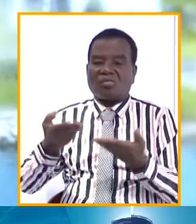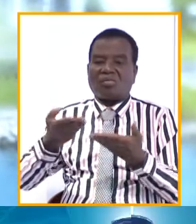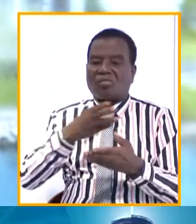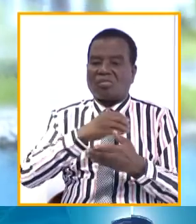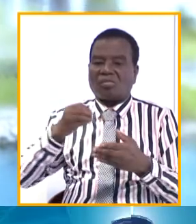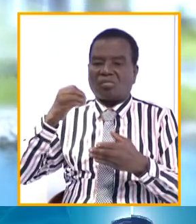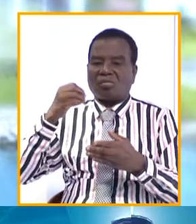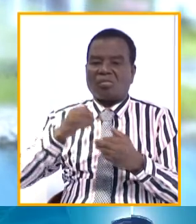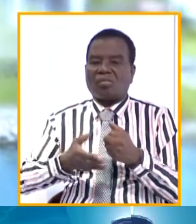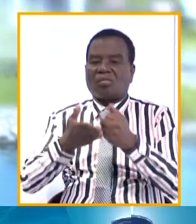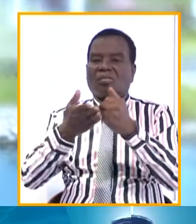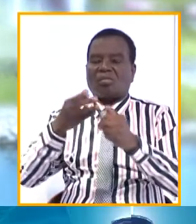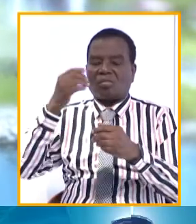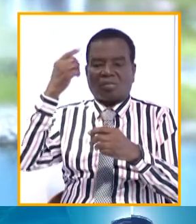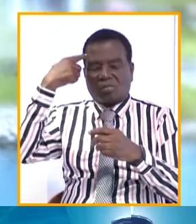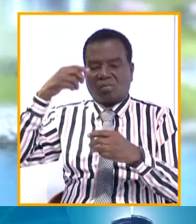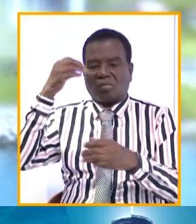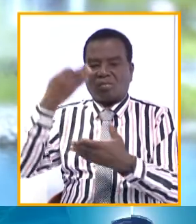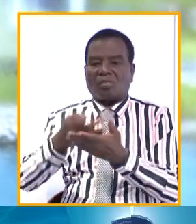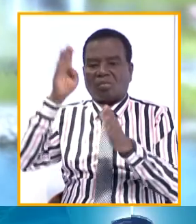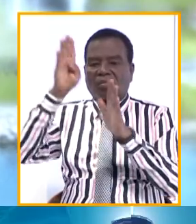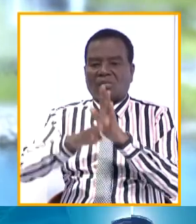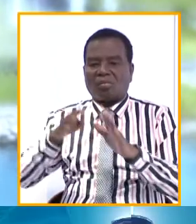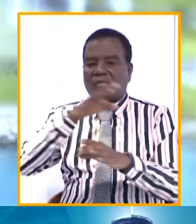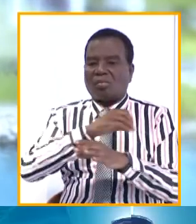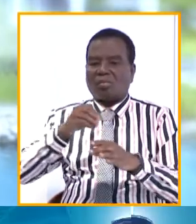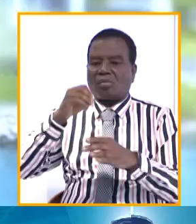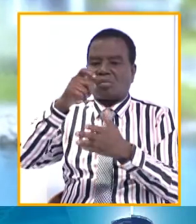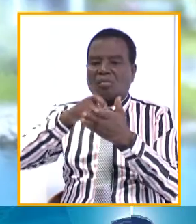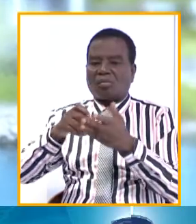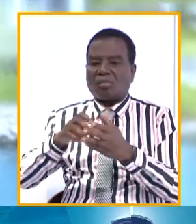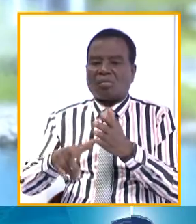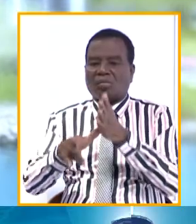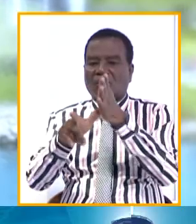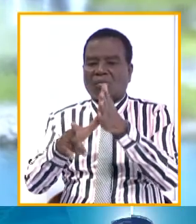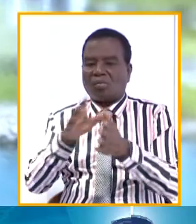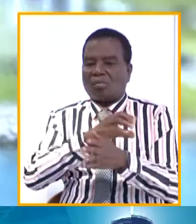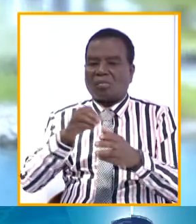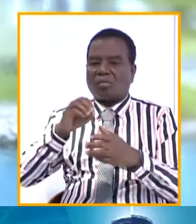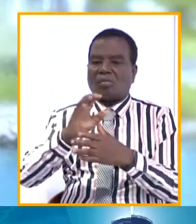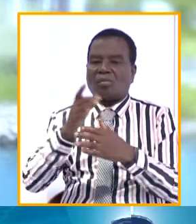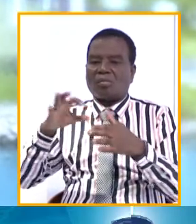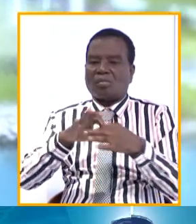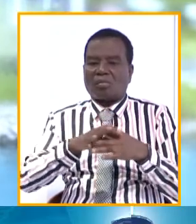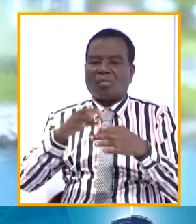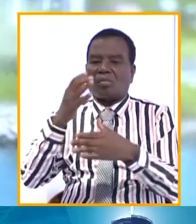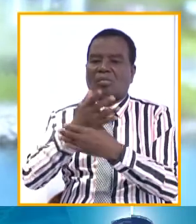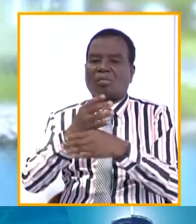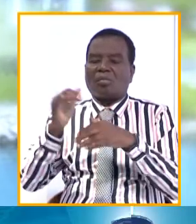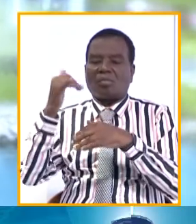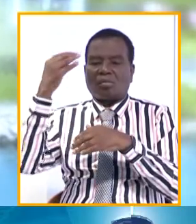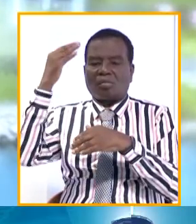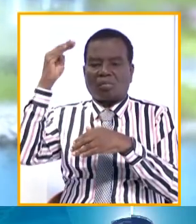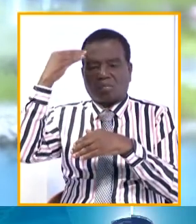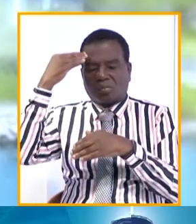l'État vole à leur secours à travers le financement par transfèrement du crédit assurance, fruit d'un partenariat entre le ministère du Commerce et de l'Industrie et de